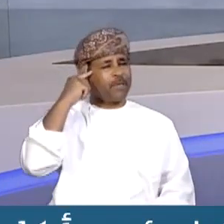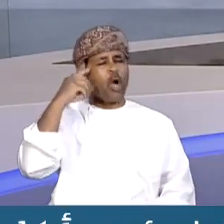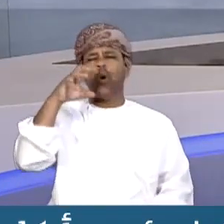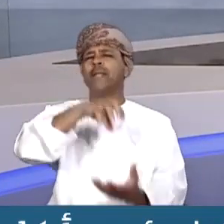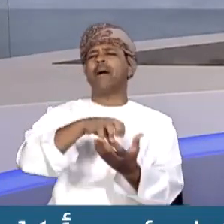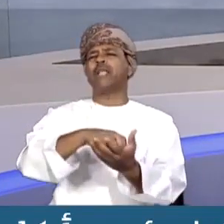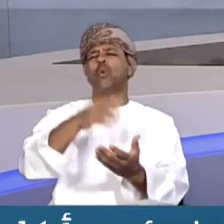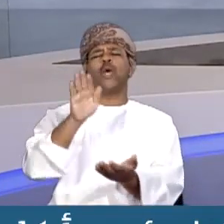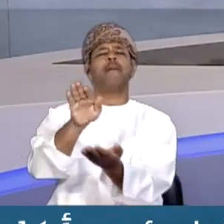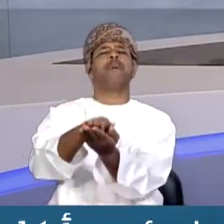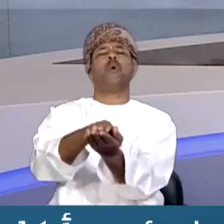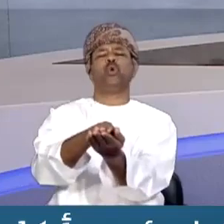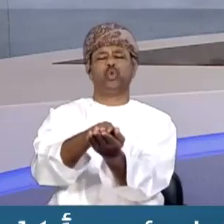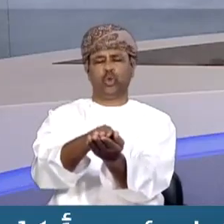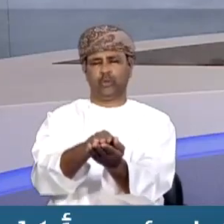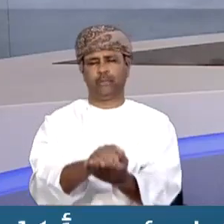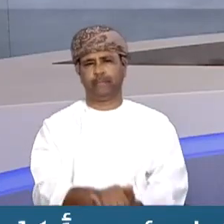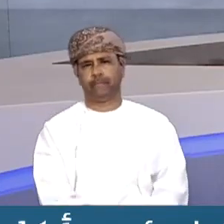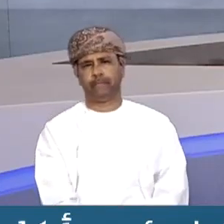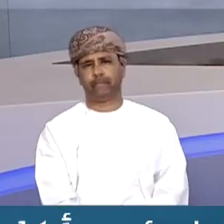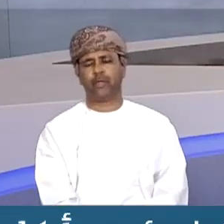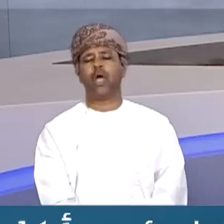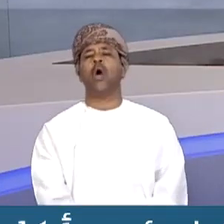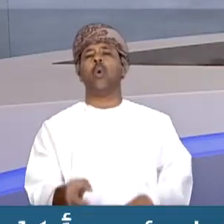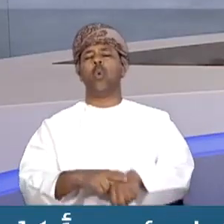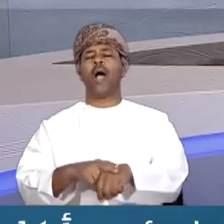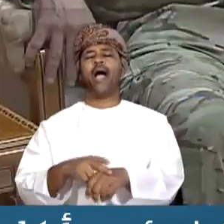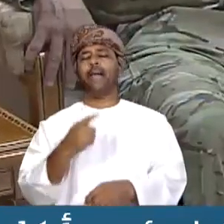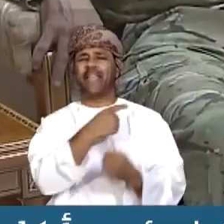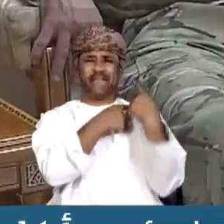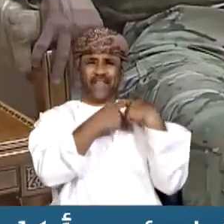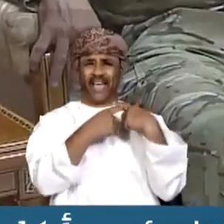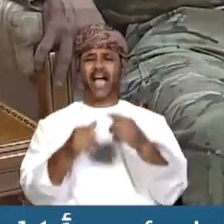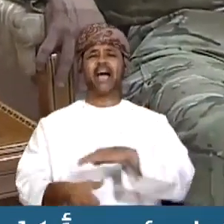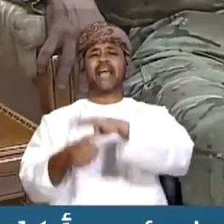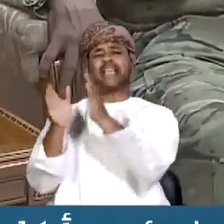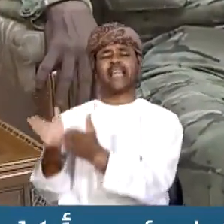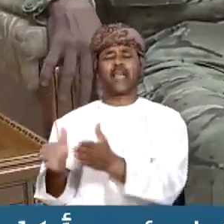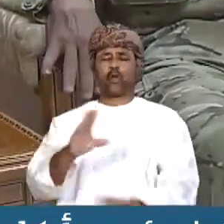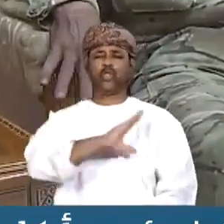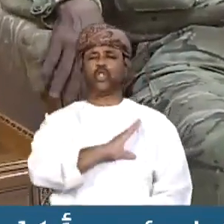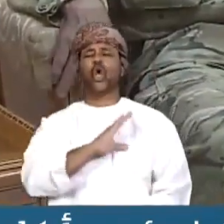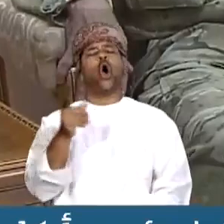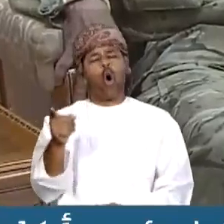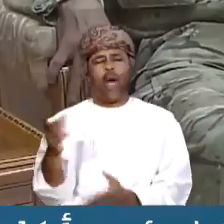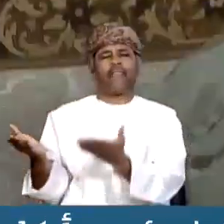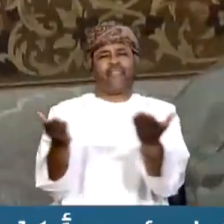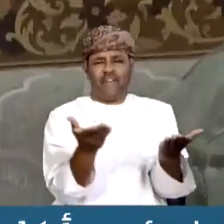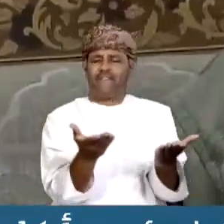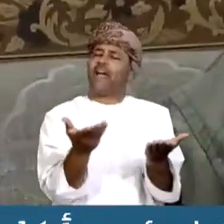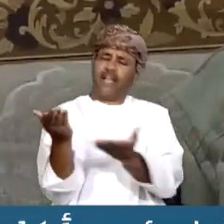بمنطقة الرماية الحية بولاية تمحوت. وقد رحب الفريق الركن رئيس أركان قوات السلطان المسلحة بالضيف